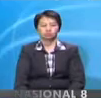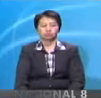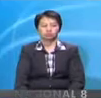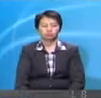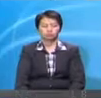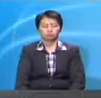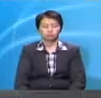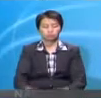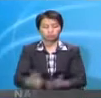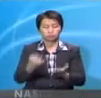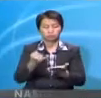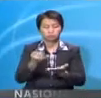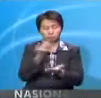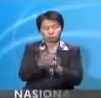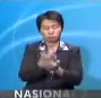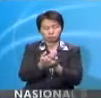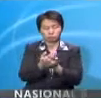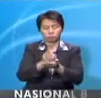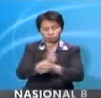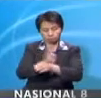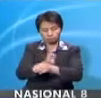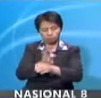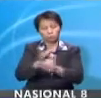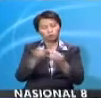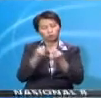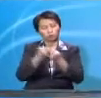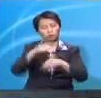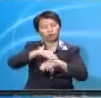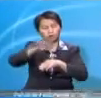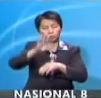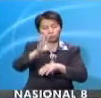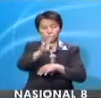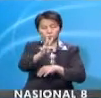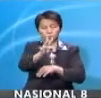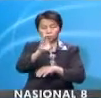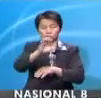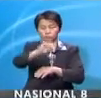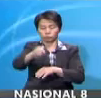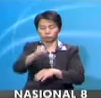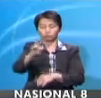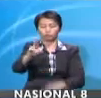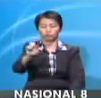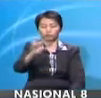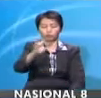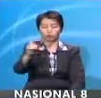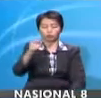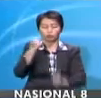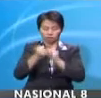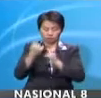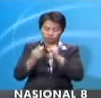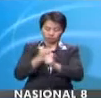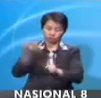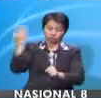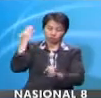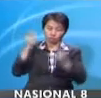Nilai perdagangan IMTGT yang berjumlah lebih daripada $600 juta pada akhir tahun 2014 dijangka